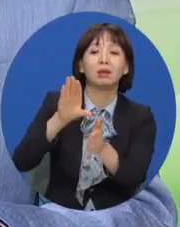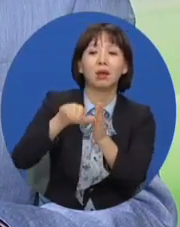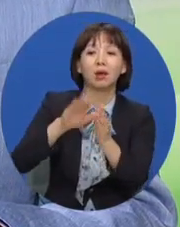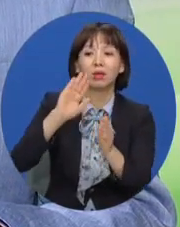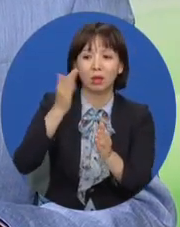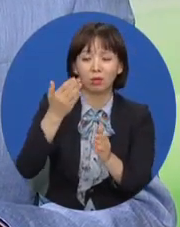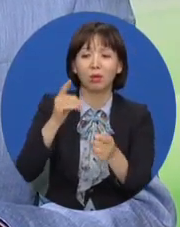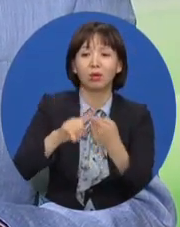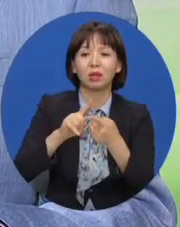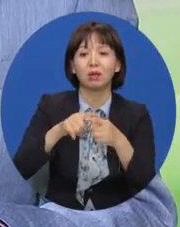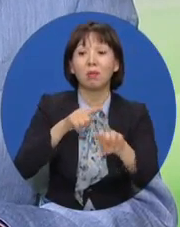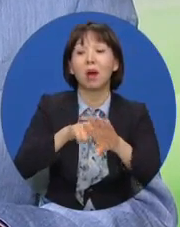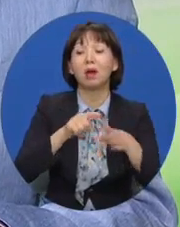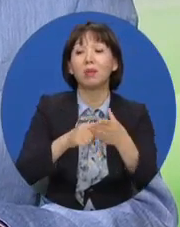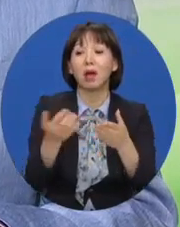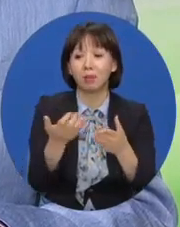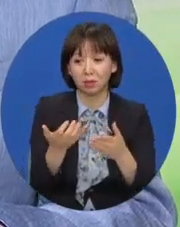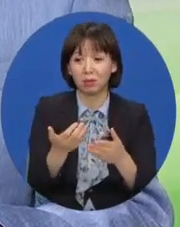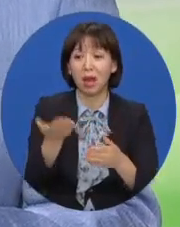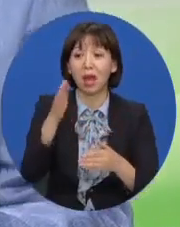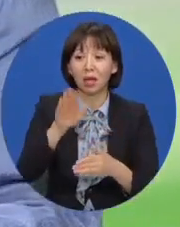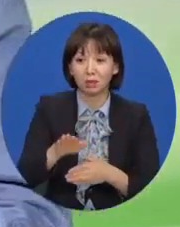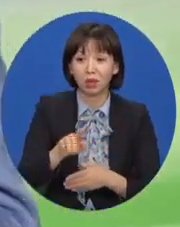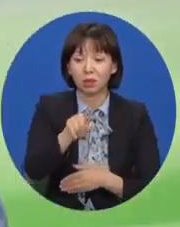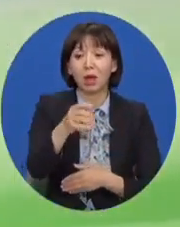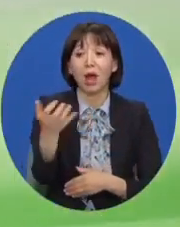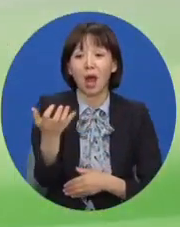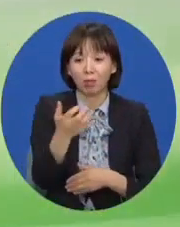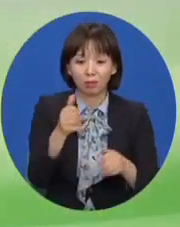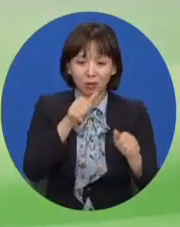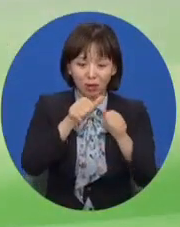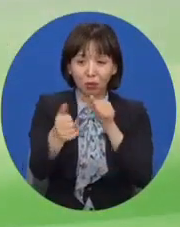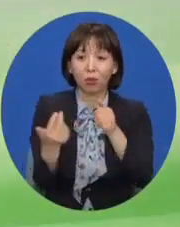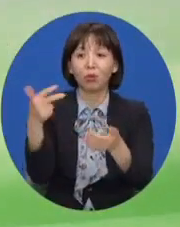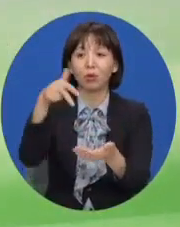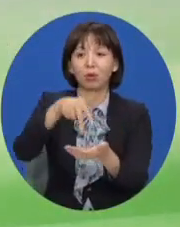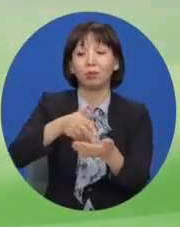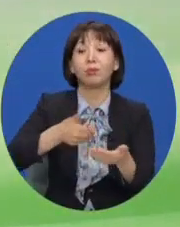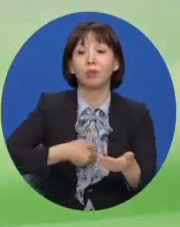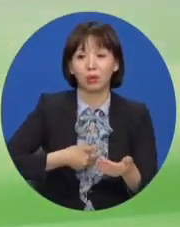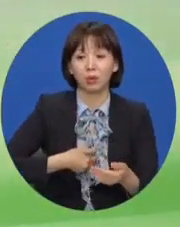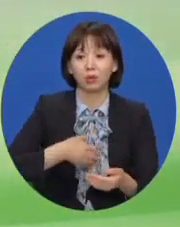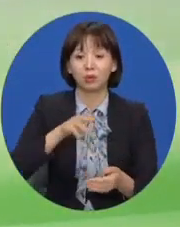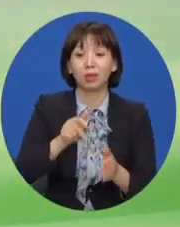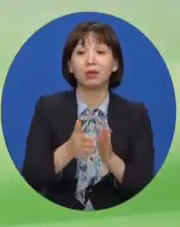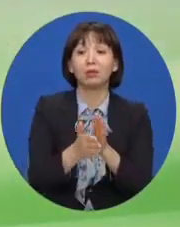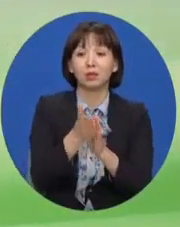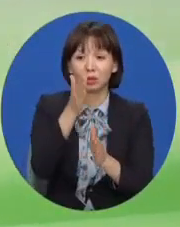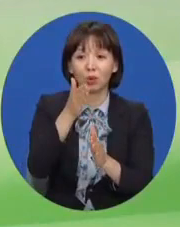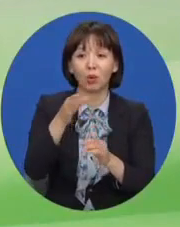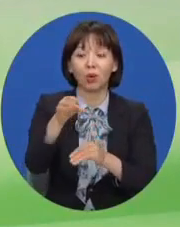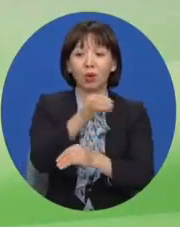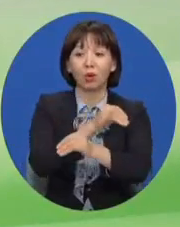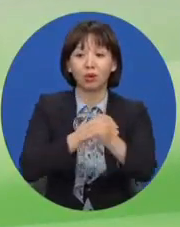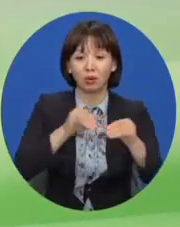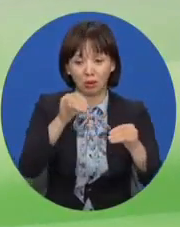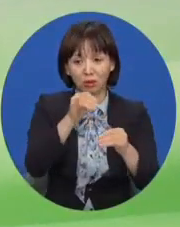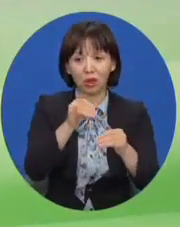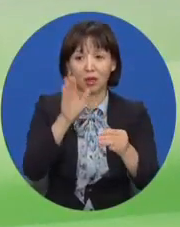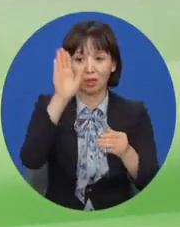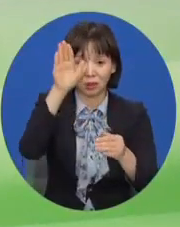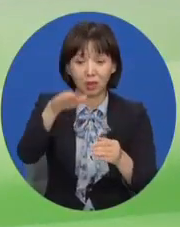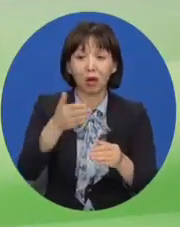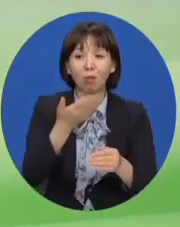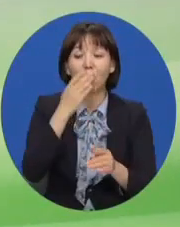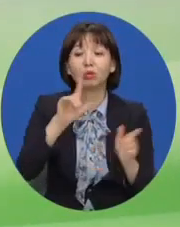우리는 마음이 아팠습니다. 그러나 우리는 그 아픔을 딛고 일어서야 합니다. 우리 제천시도 이제 경제가 추락하고 있고 먹고